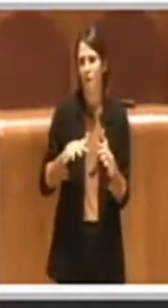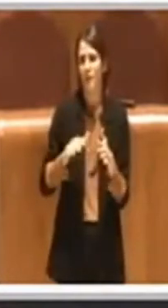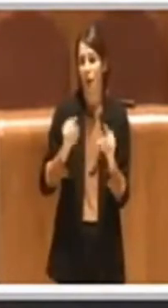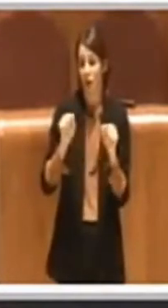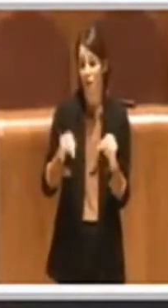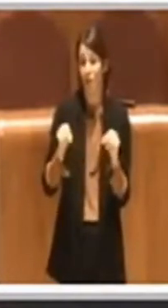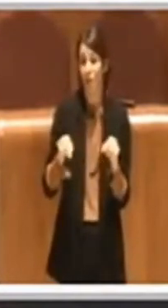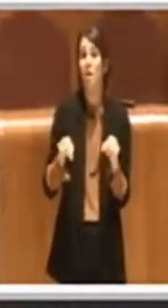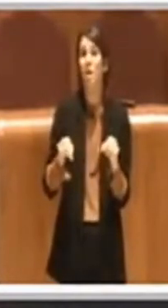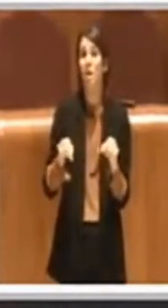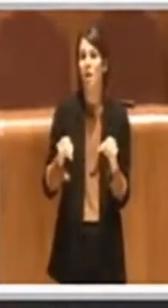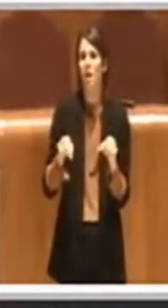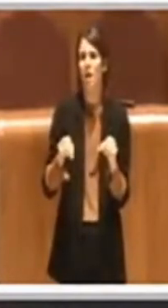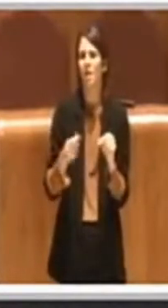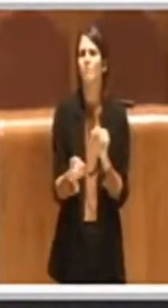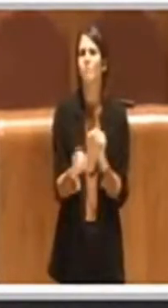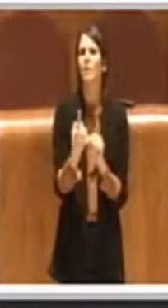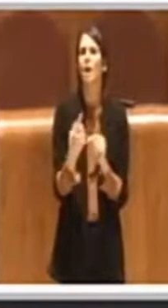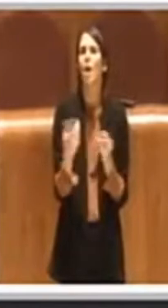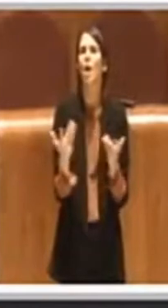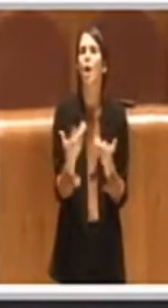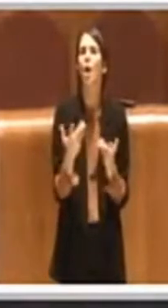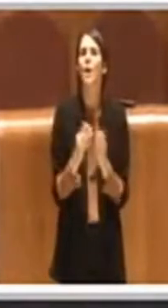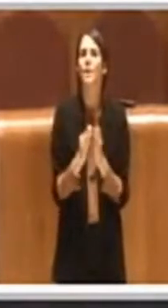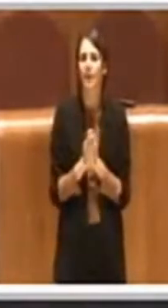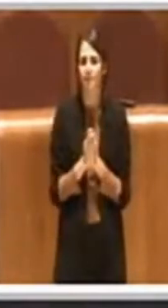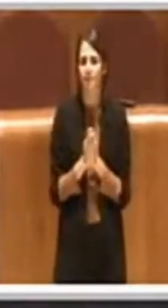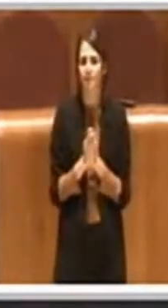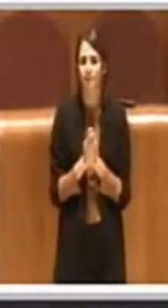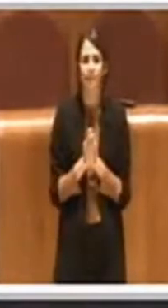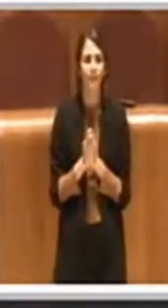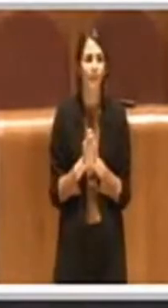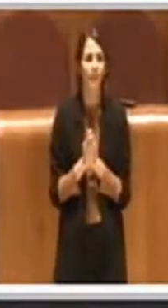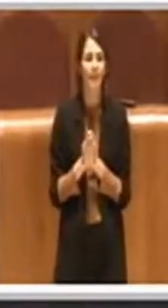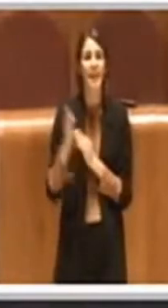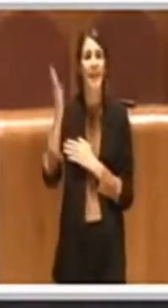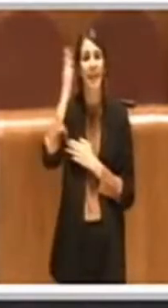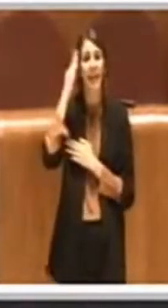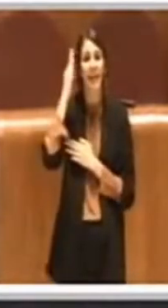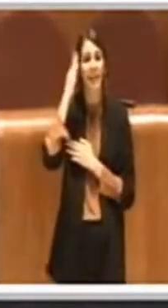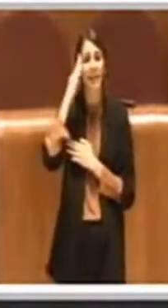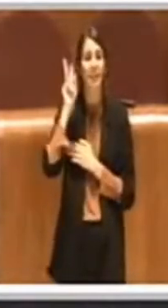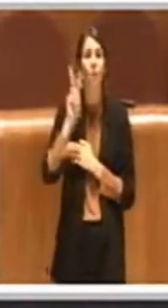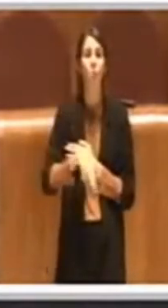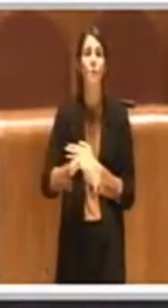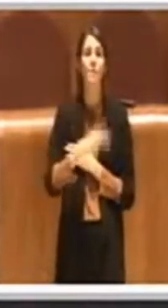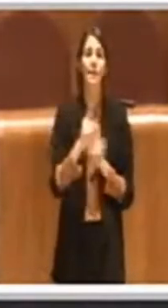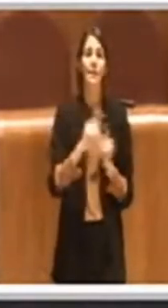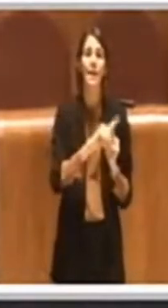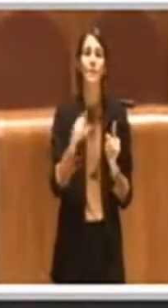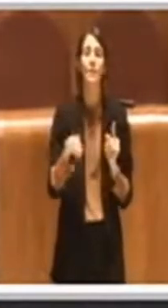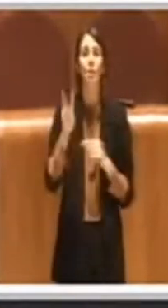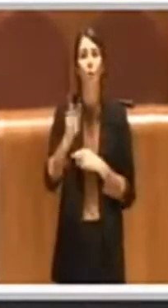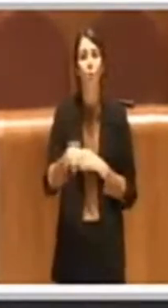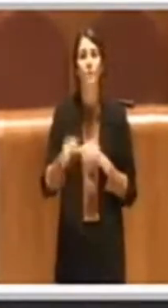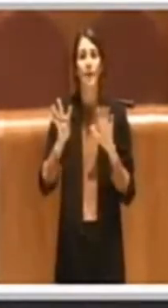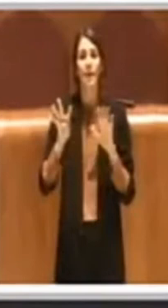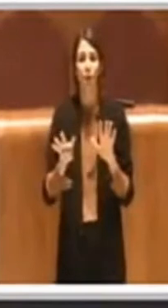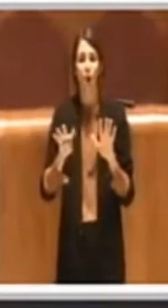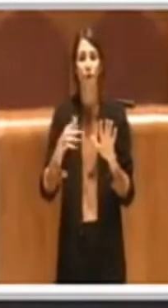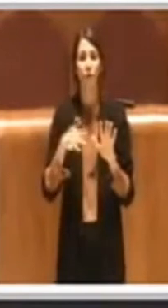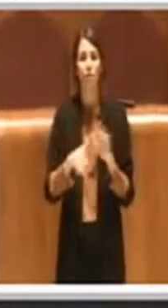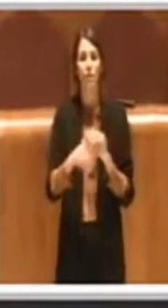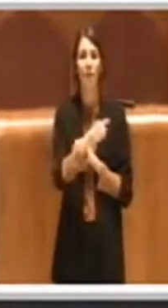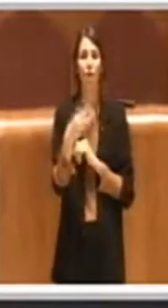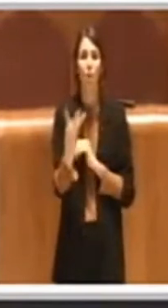aula è emerso che i crediti inesigibili dal 2003 al 2009 di ben 104